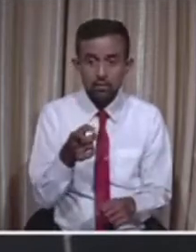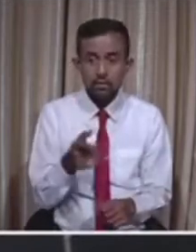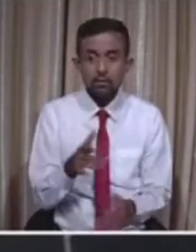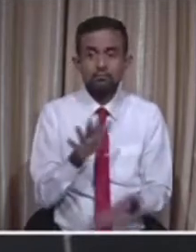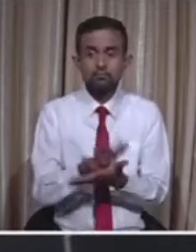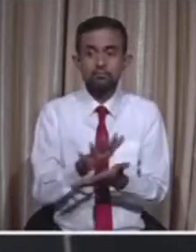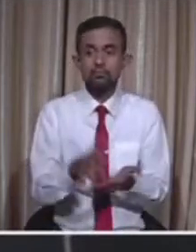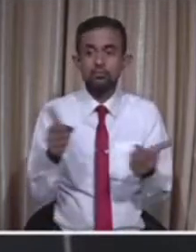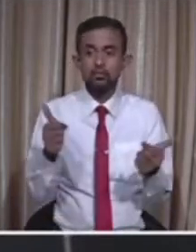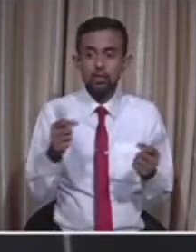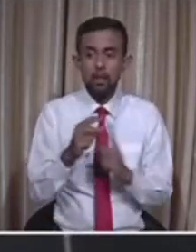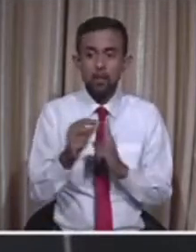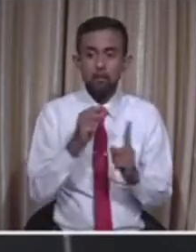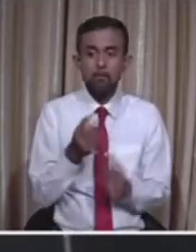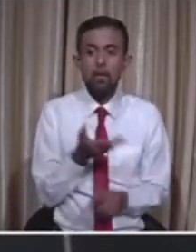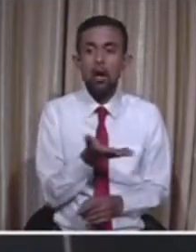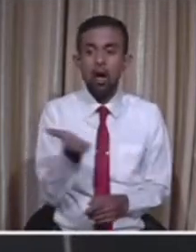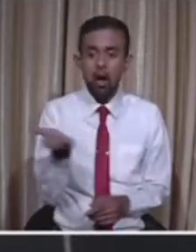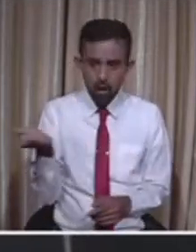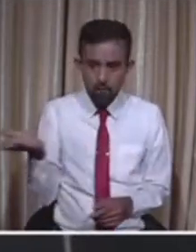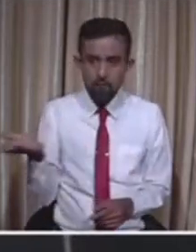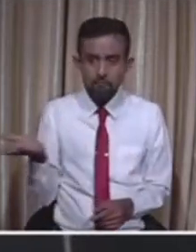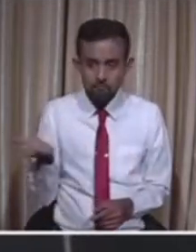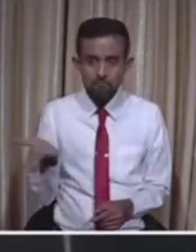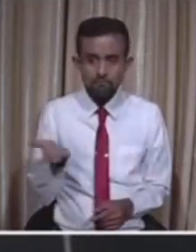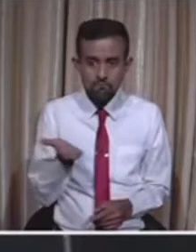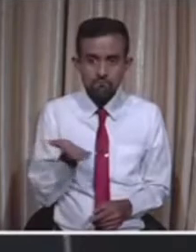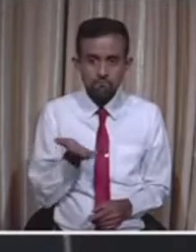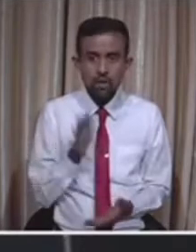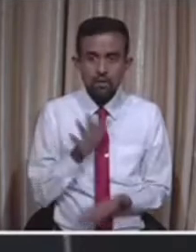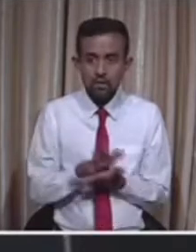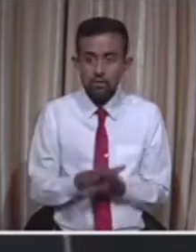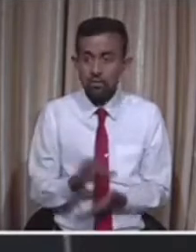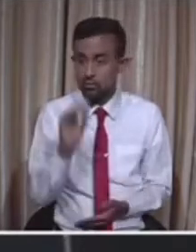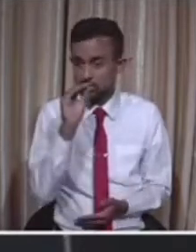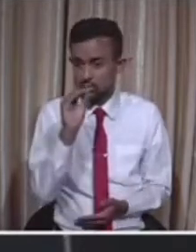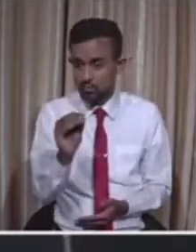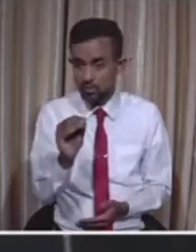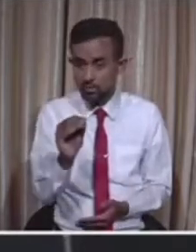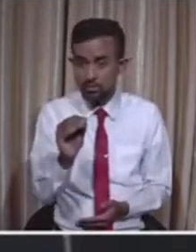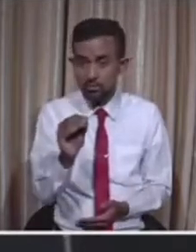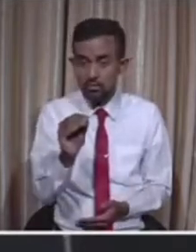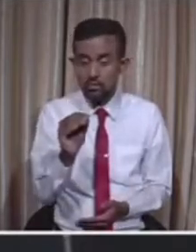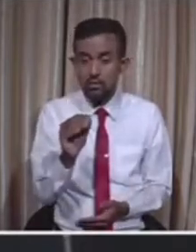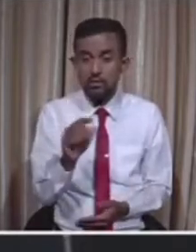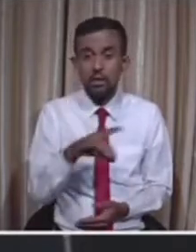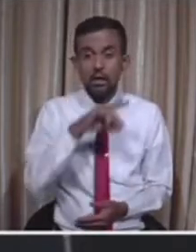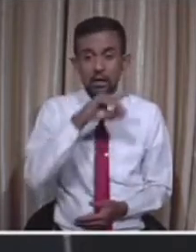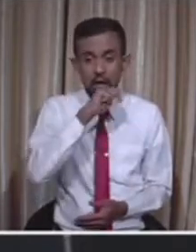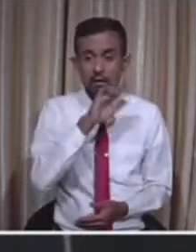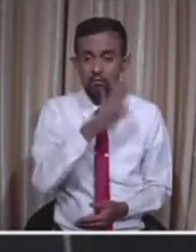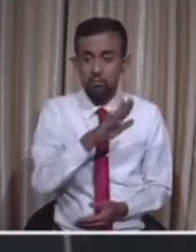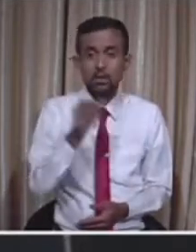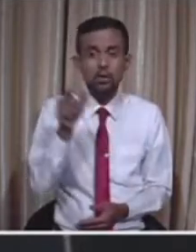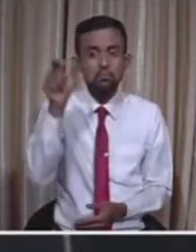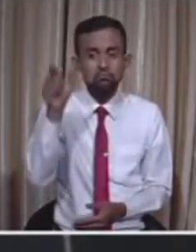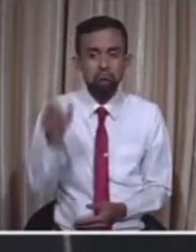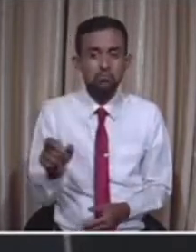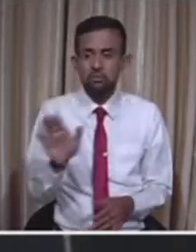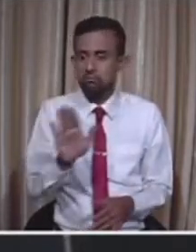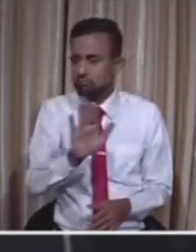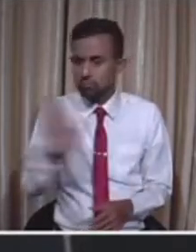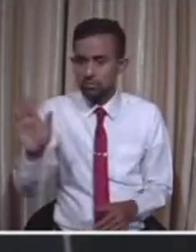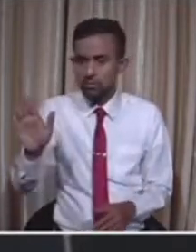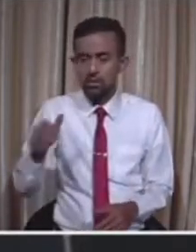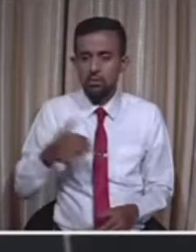සතුටු වෙච්ච මේ පාර්ලිමේන්තු සභා ගර්භය ඇතුළේ එකෙක් සතුටු වුණා නම් ඒ සතුටු උනේ බල්ලෙක් මිසක් මිනිස්සෙක් නෙවෙයි කියන එකත්